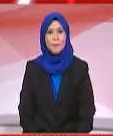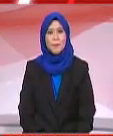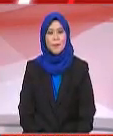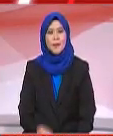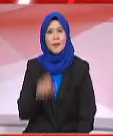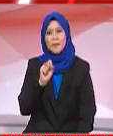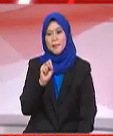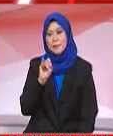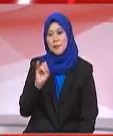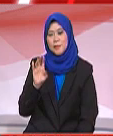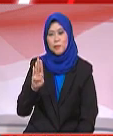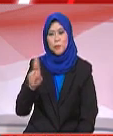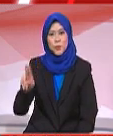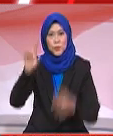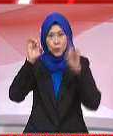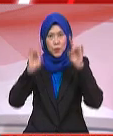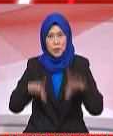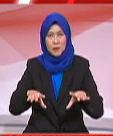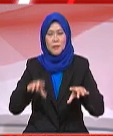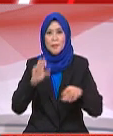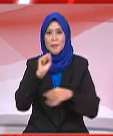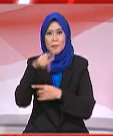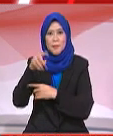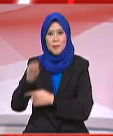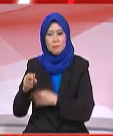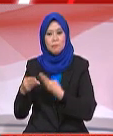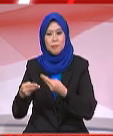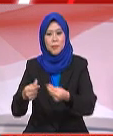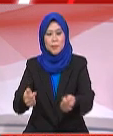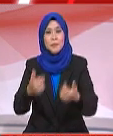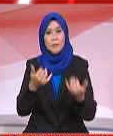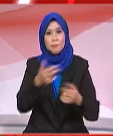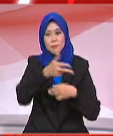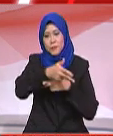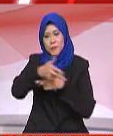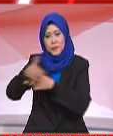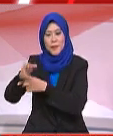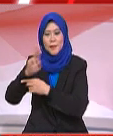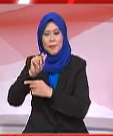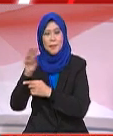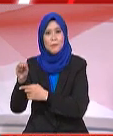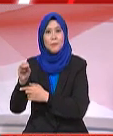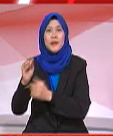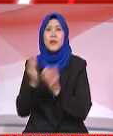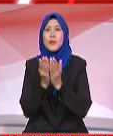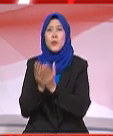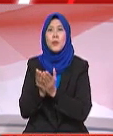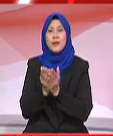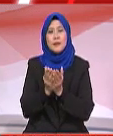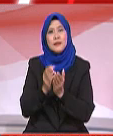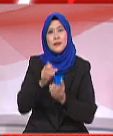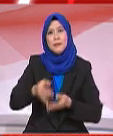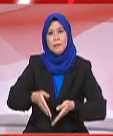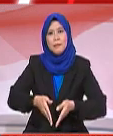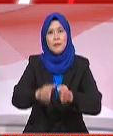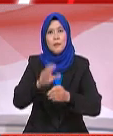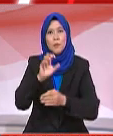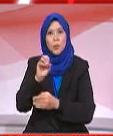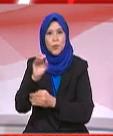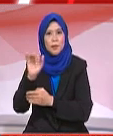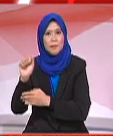Di Sibu, peperiksaan SPM berjalan lancar. Tinjauan kru RTM di Sekolah Menengah Kebangsaan Jalan Oya